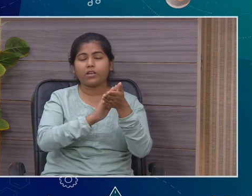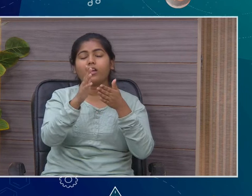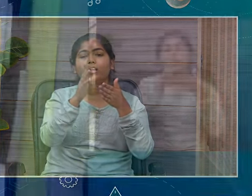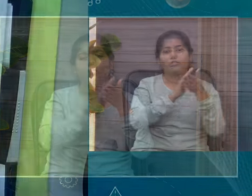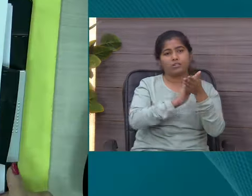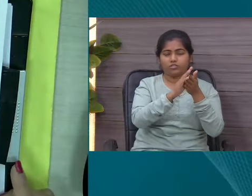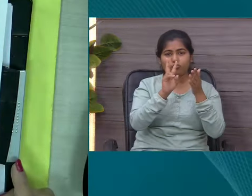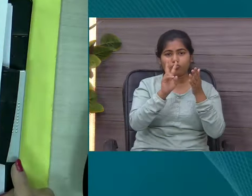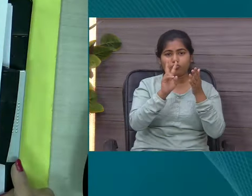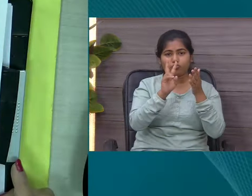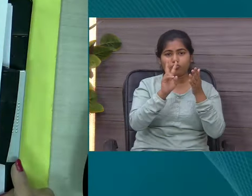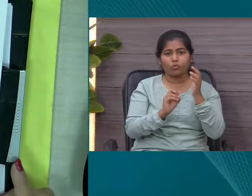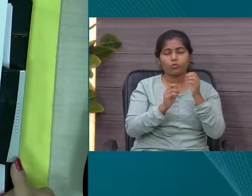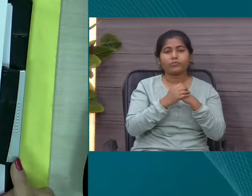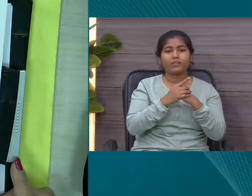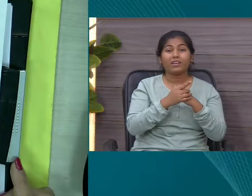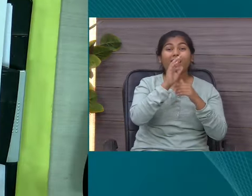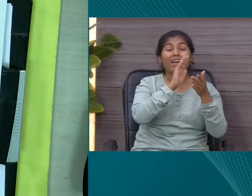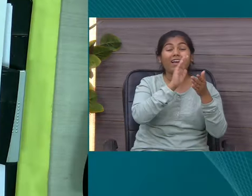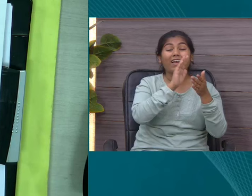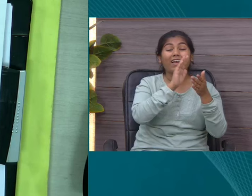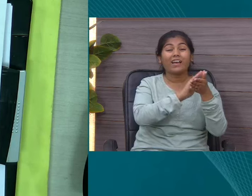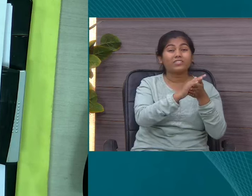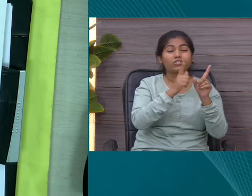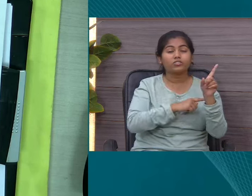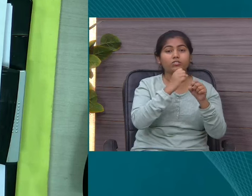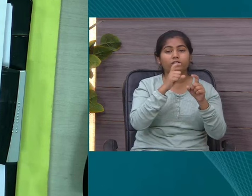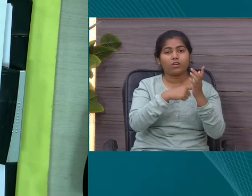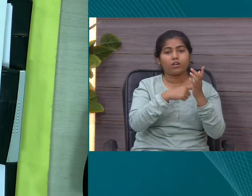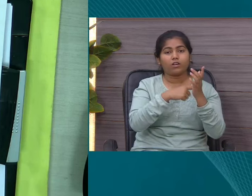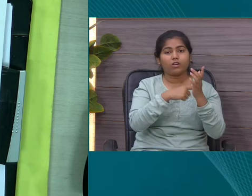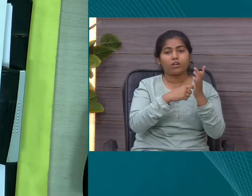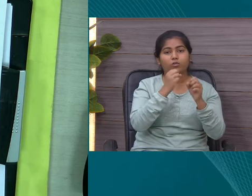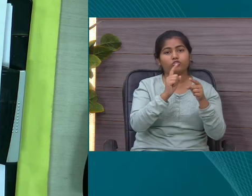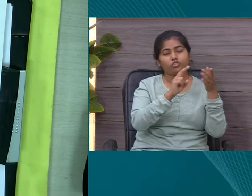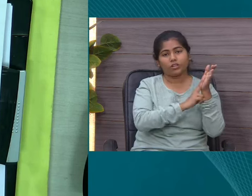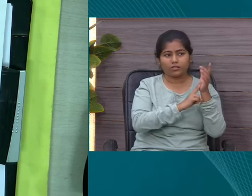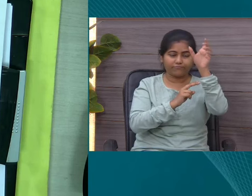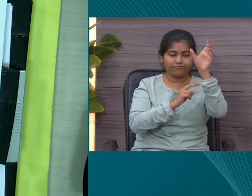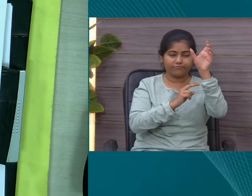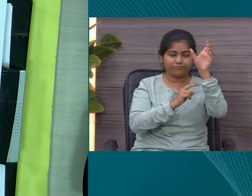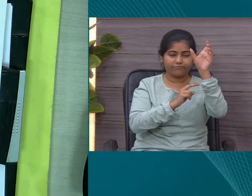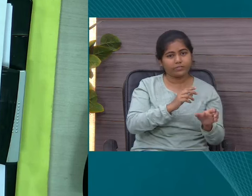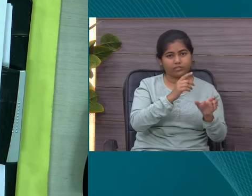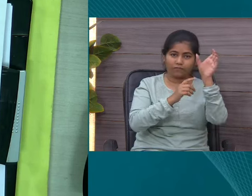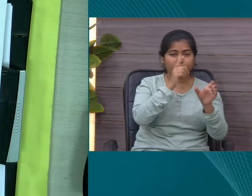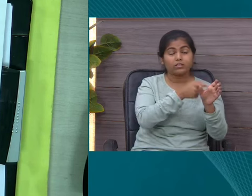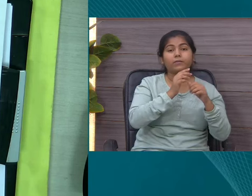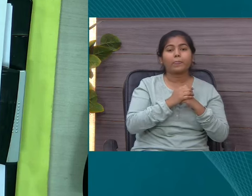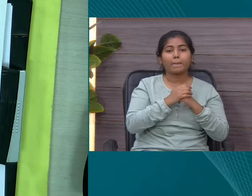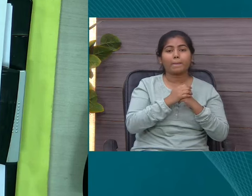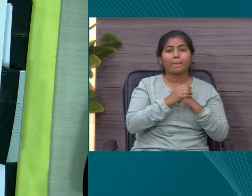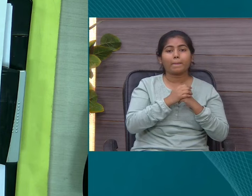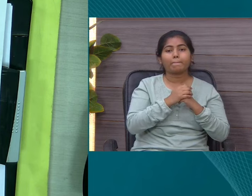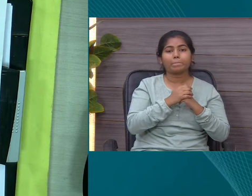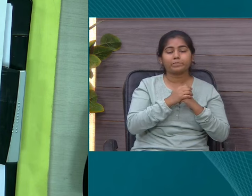बच्चे हाइड्रोजन को जानते हैं, हाइड्रोजन यहाँ फर्स्ट ग्रुप में रखा हुआ है और लिथियम सोडियम पोटेशियम इन एलिमेंट से इसकी प्रॉपर्टीज मिलती हैं।